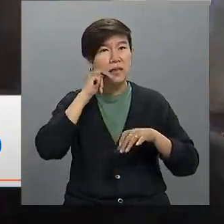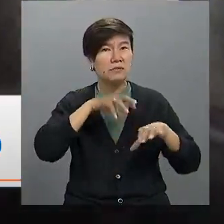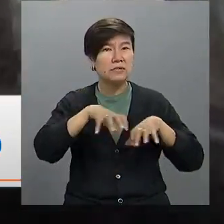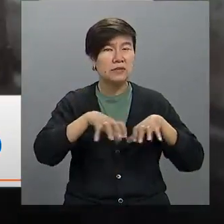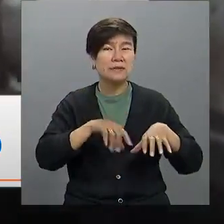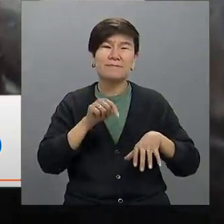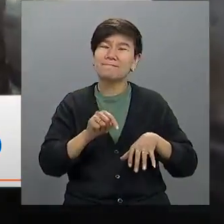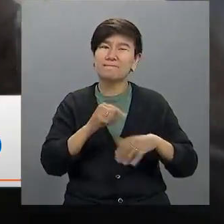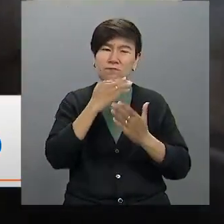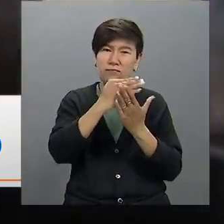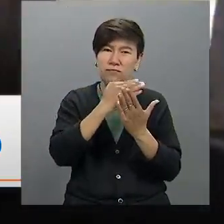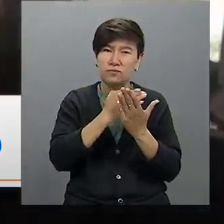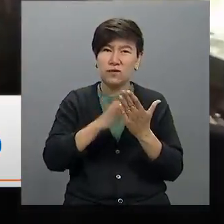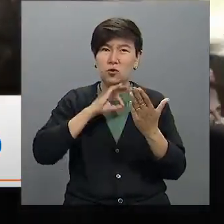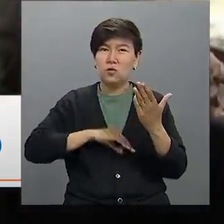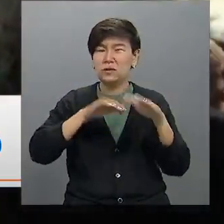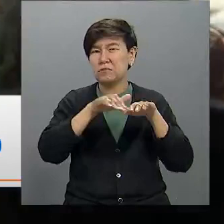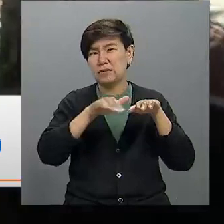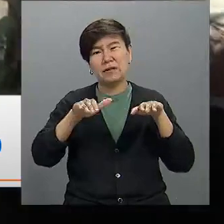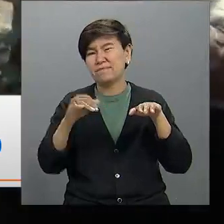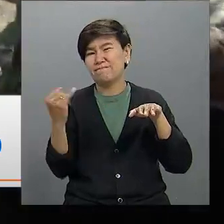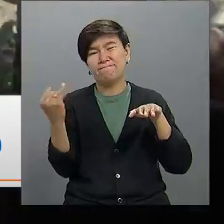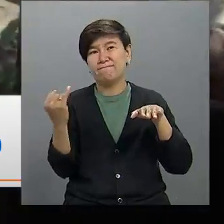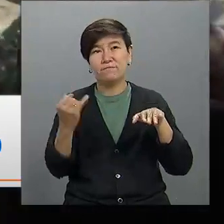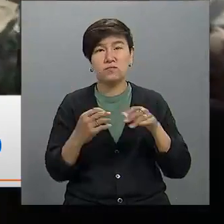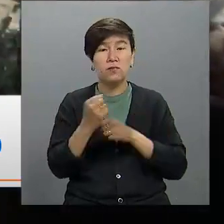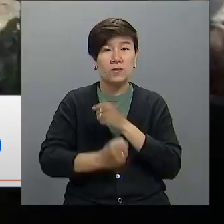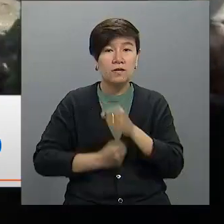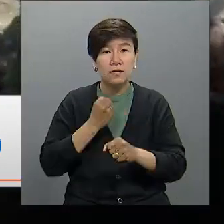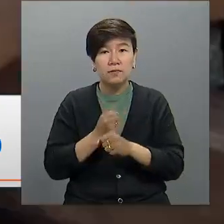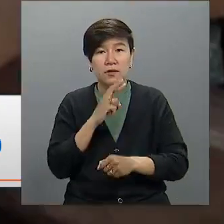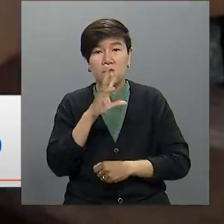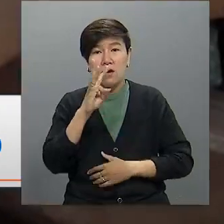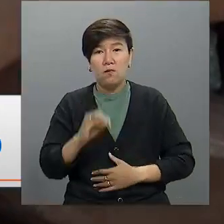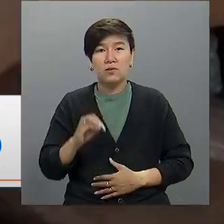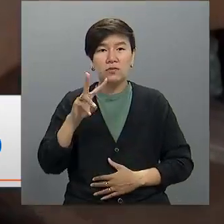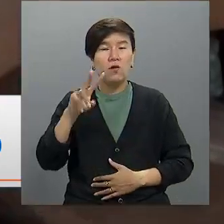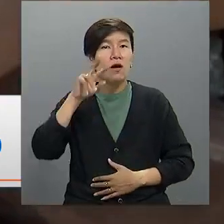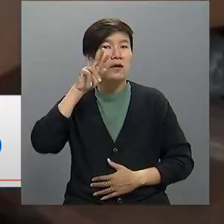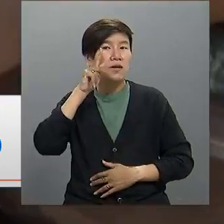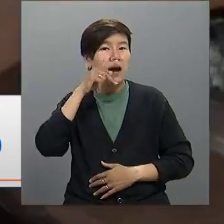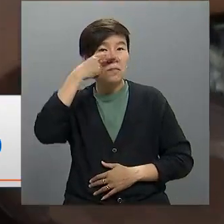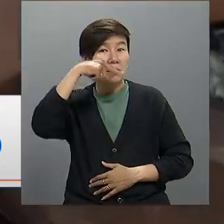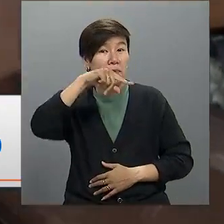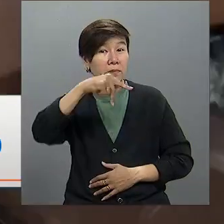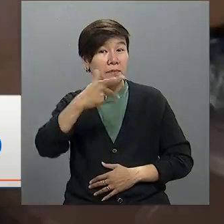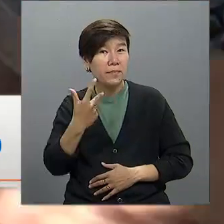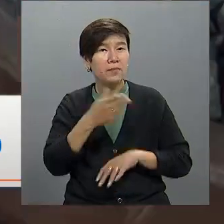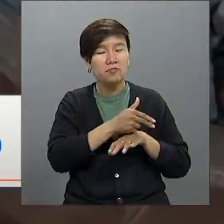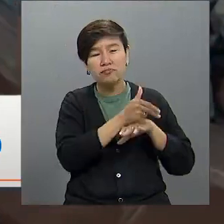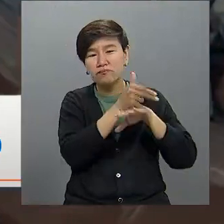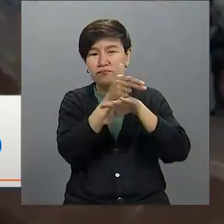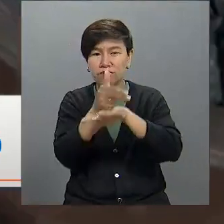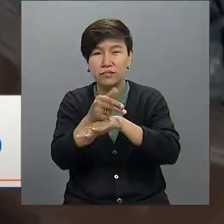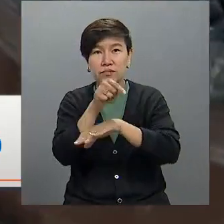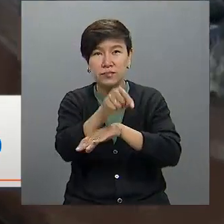ได้มาตรฐานนะจะว่าไปแล้วต่อมาเมื่อปี2562ค่ะทีมข่าวก็ลงไปทำข่าวนะก็มีสำนักทรัพยากรน้ำบาดาลเ